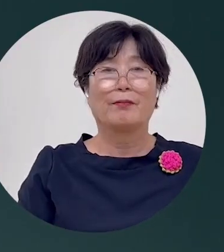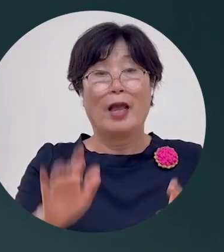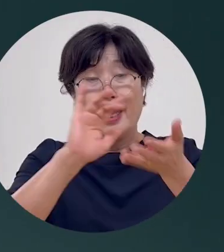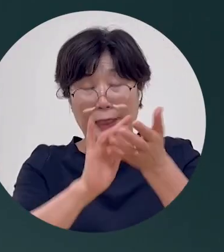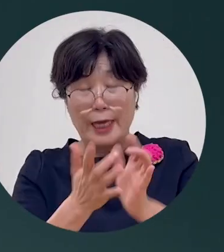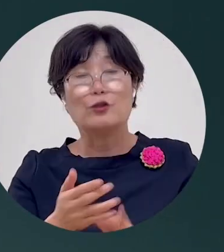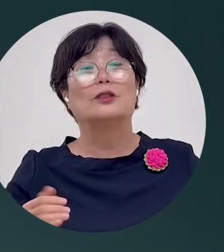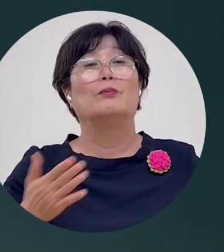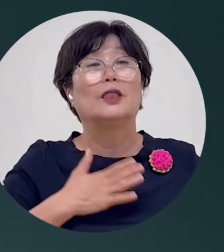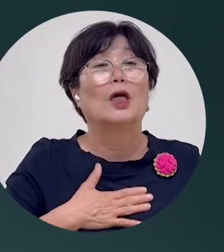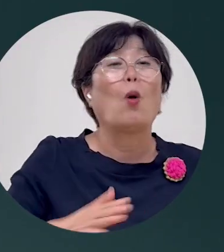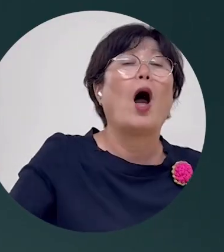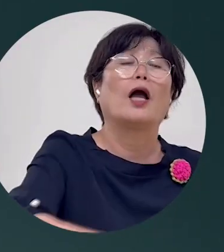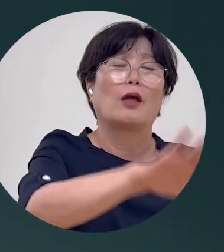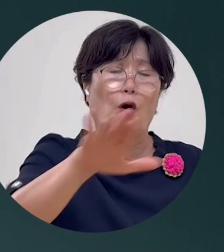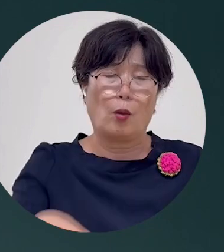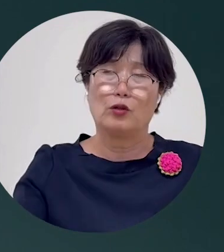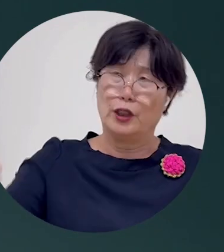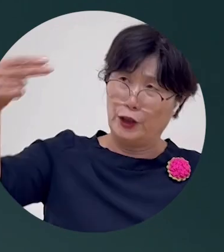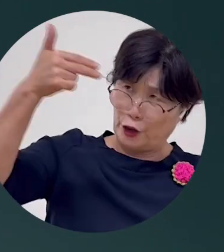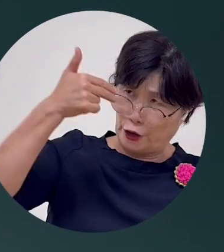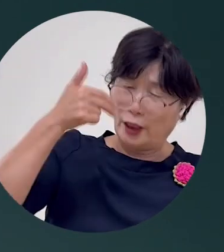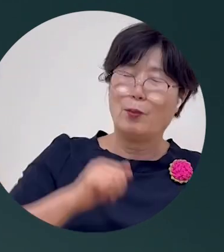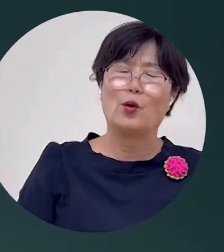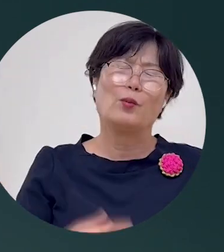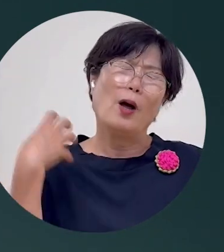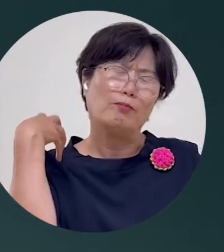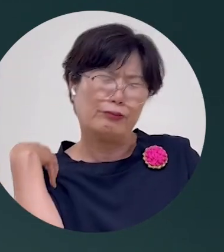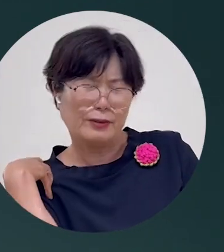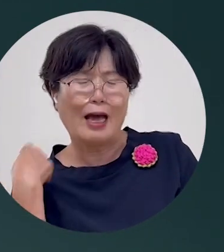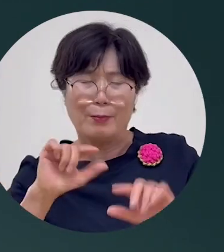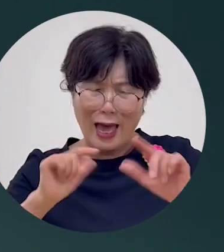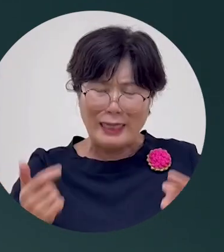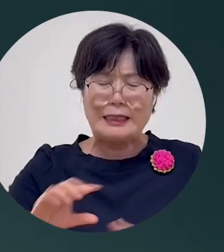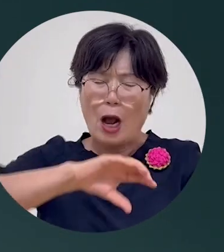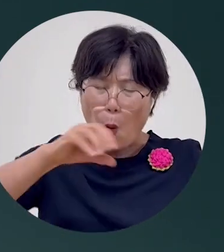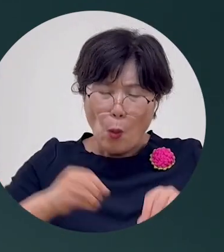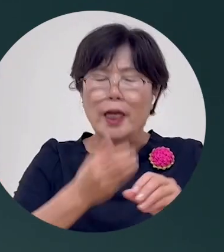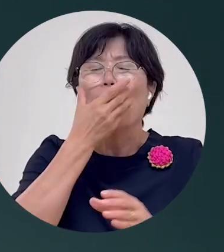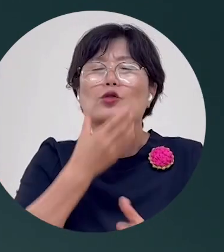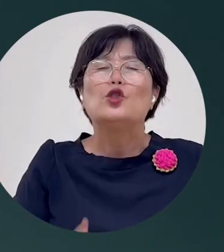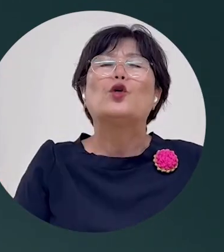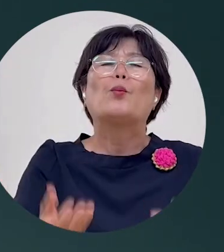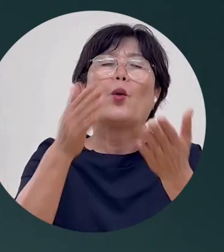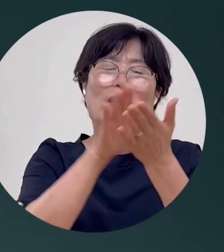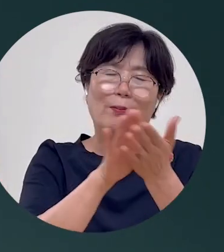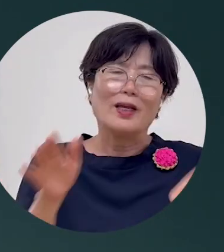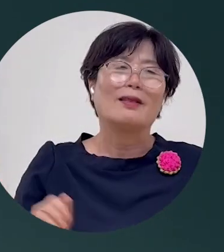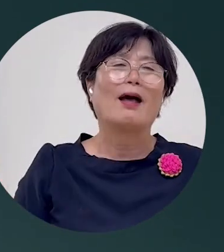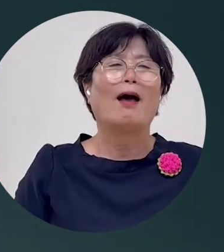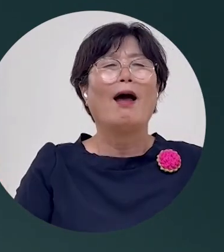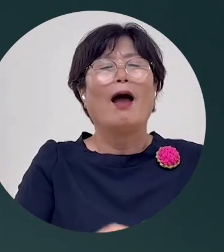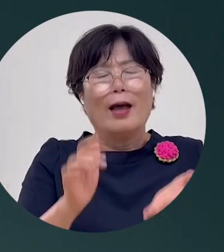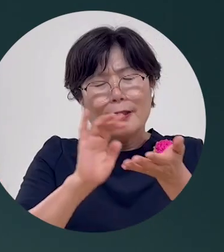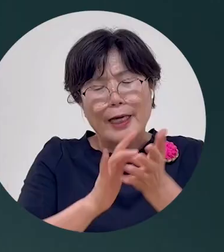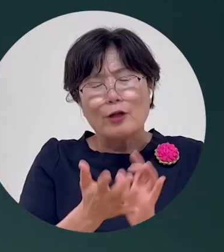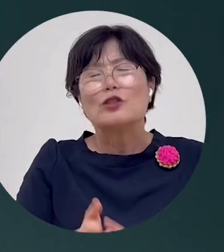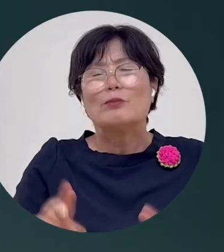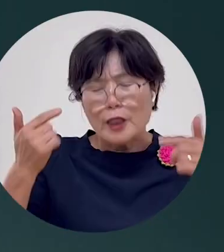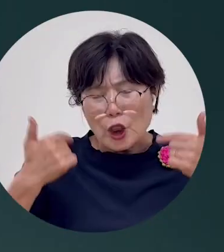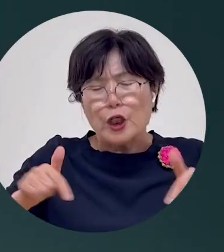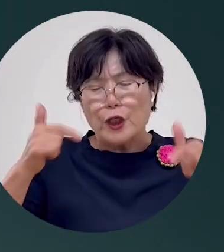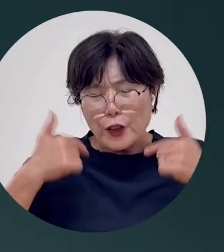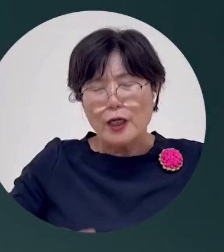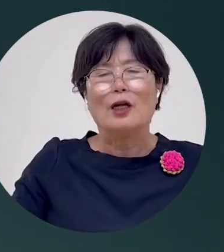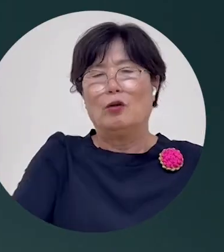예수님이 저와 여러분을 늘 지켜보시는 것이 부담이 아니라 축복이라는 것을 아셔야 합니다. 늘 예수님이